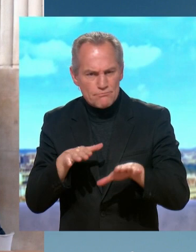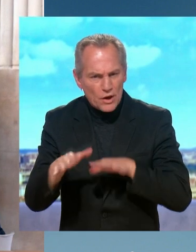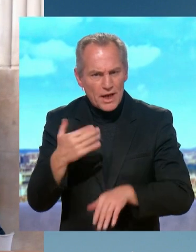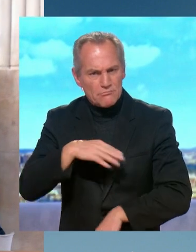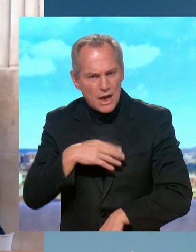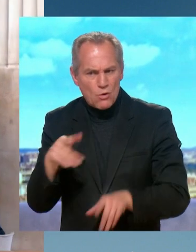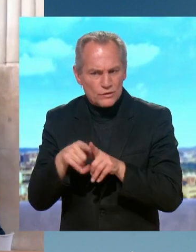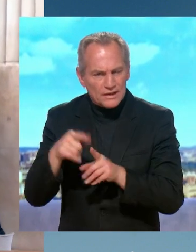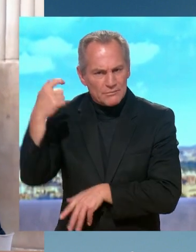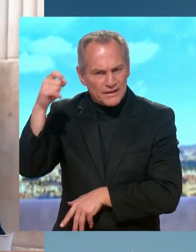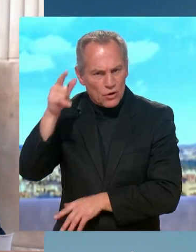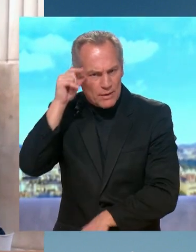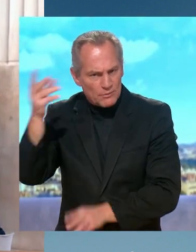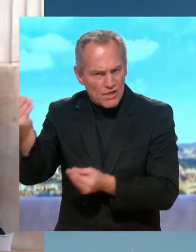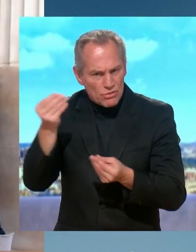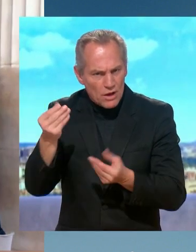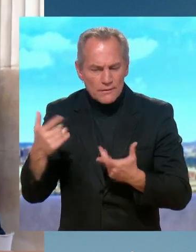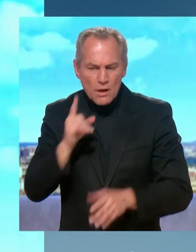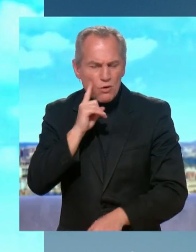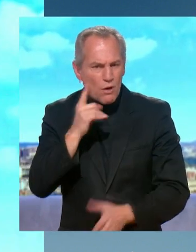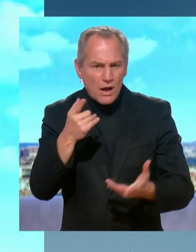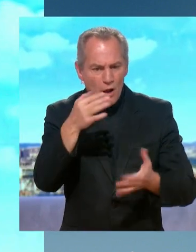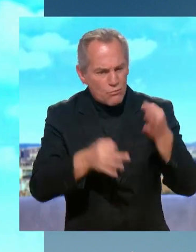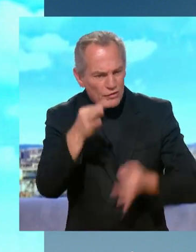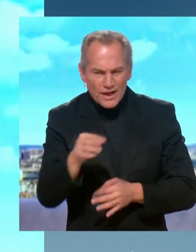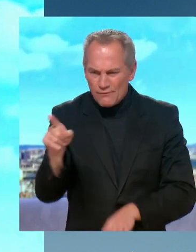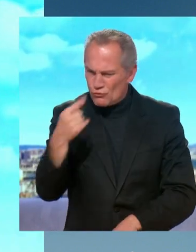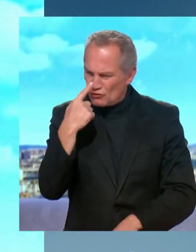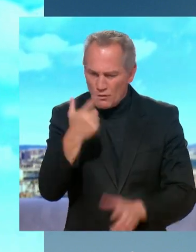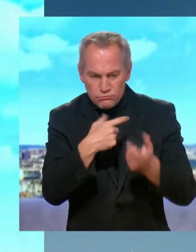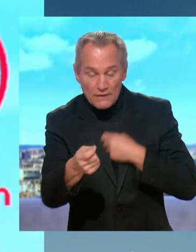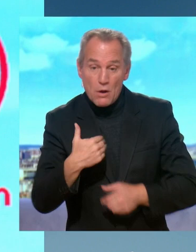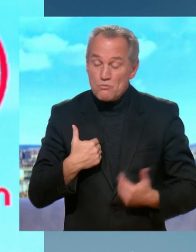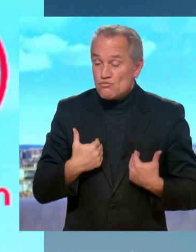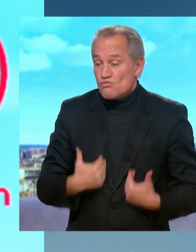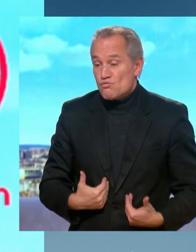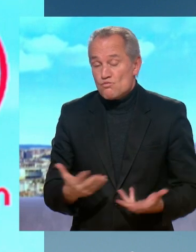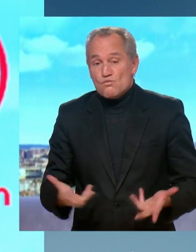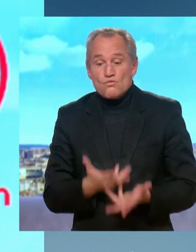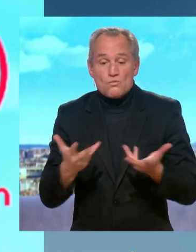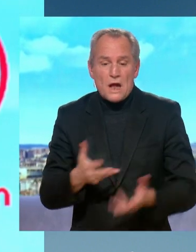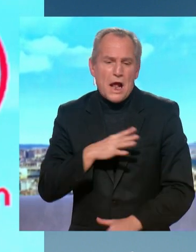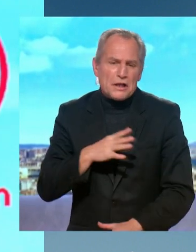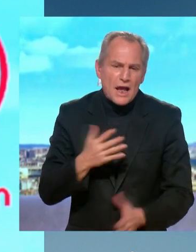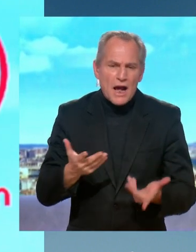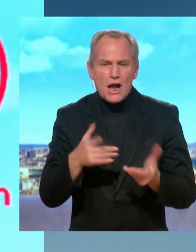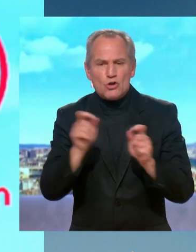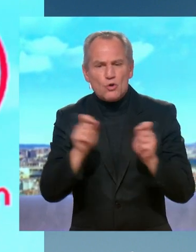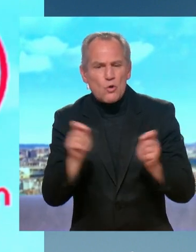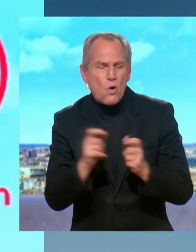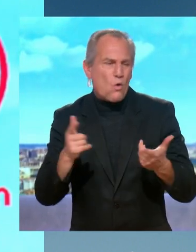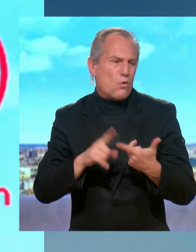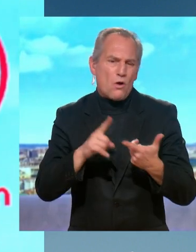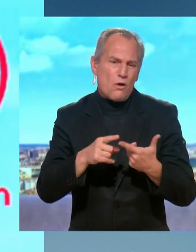je suis très heureux. – Pourquoi tout ça pour ça ? Il était illégitime ce procès pour vous ? – Qu'est-ce que je vous dise ? On a fait des unes et des unes et des unes de journaux pour dire qu'il